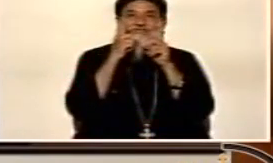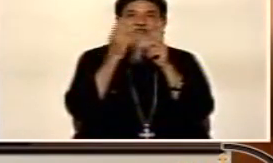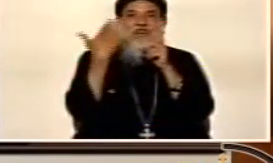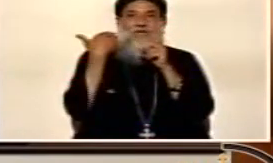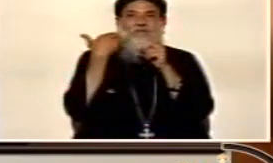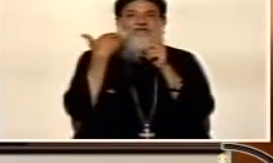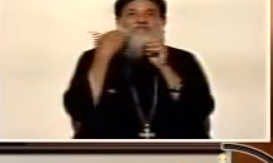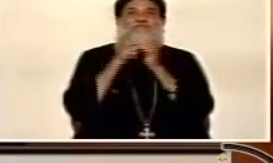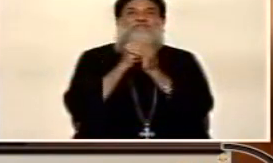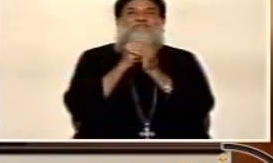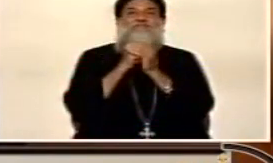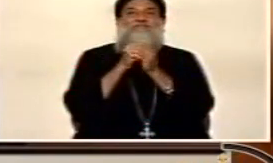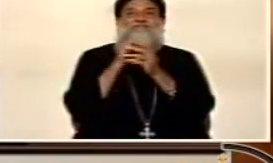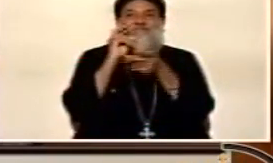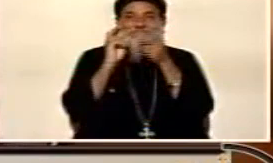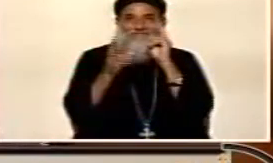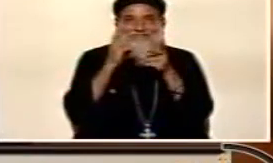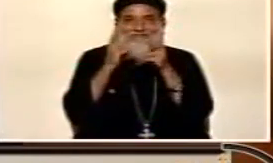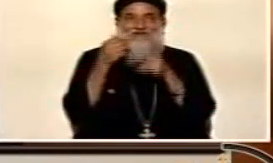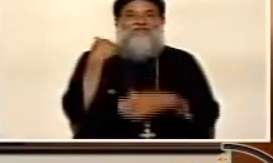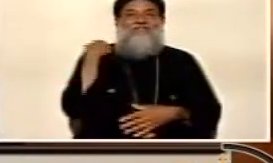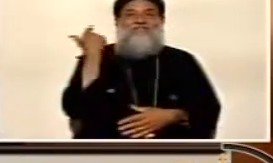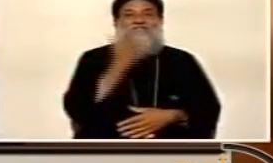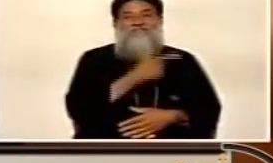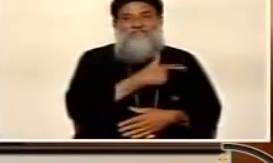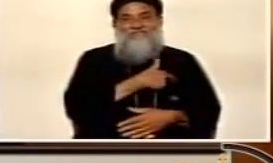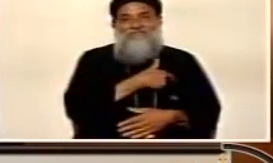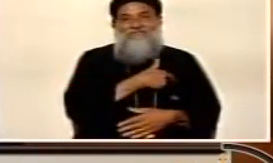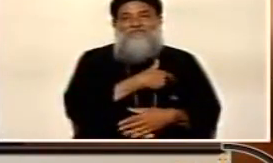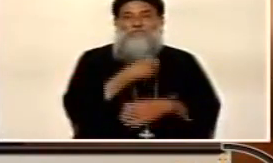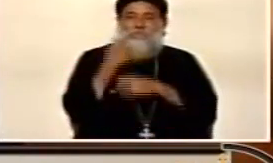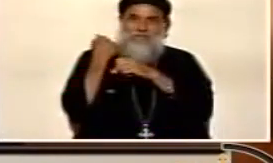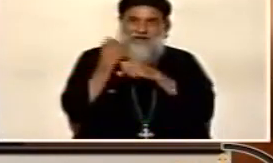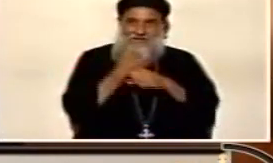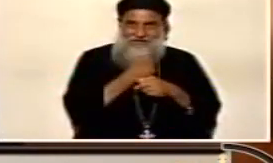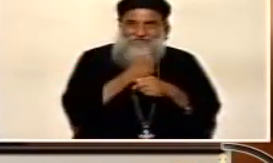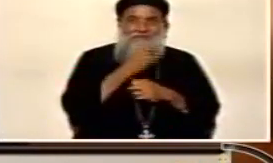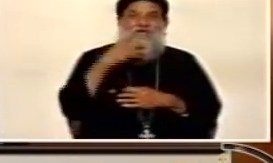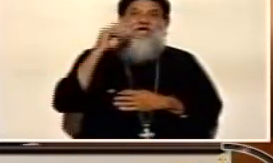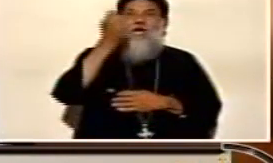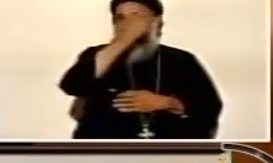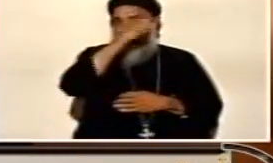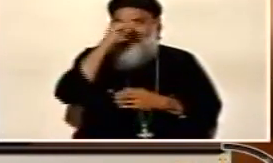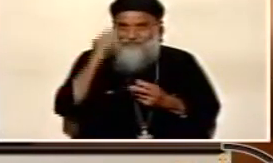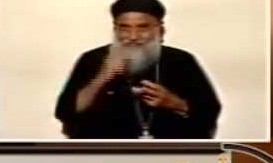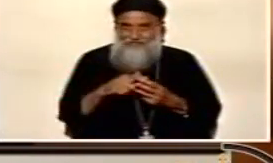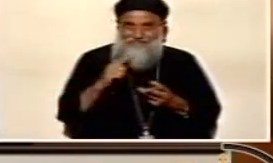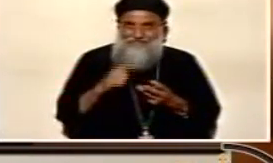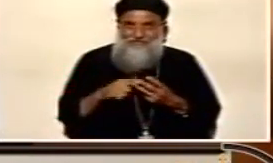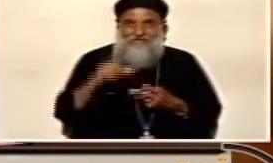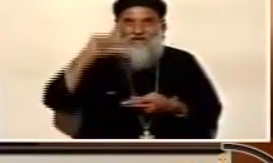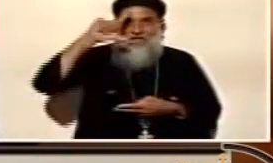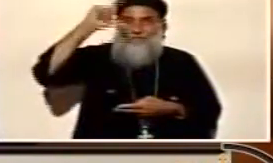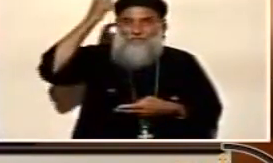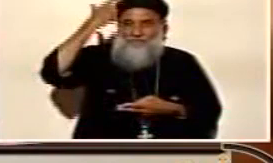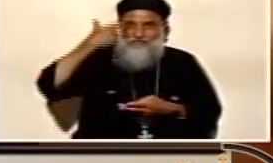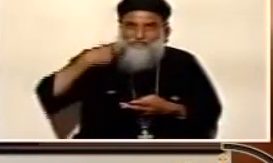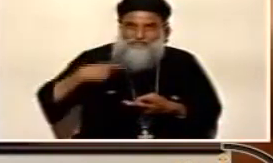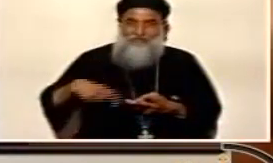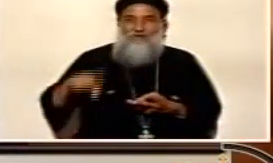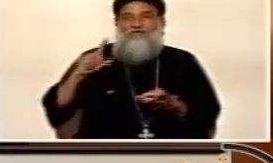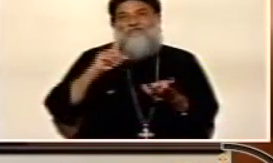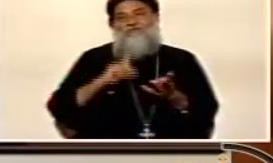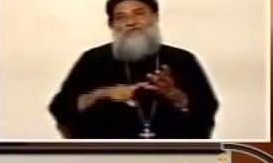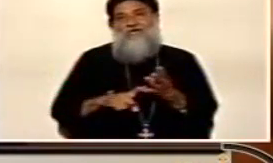للاحتفال بالقديسين، ودول مشاهير القديسين يعني، ولا تخلو إبرشية ولا كنيسة